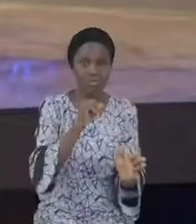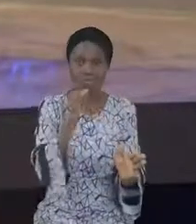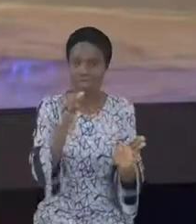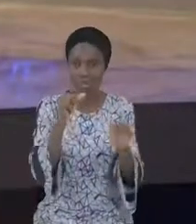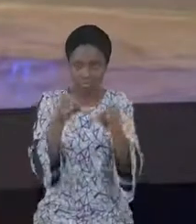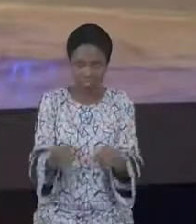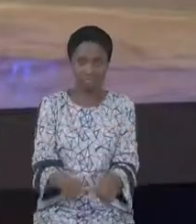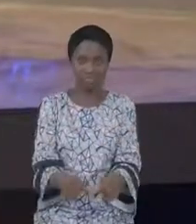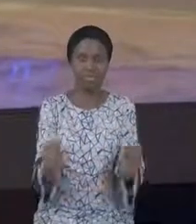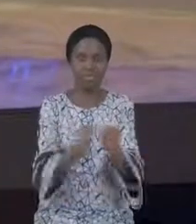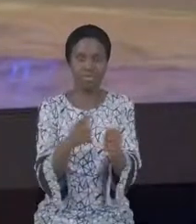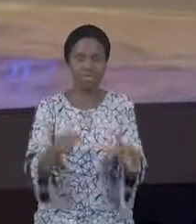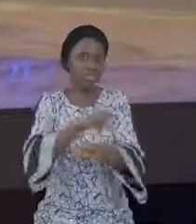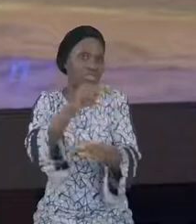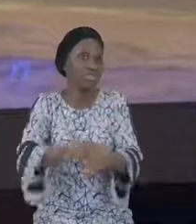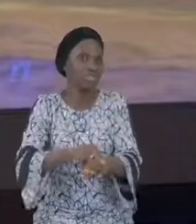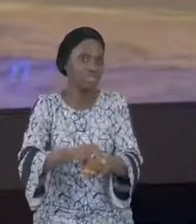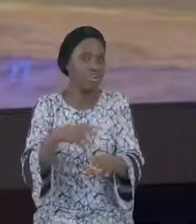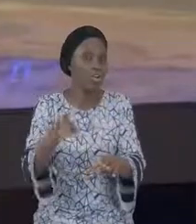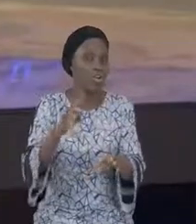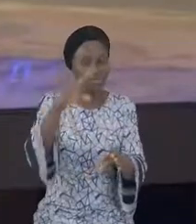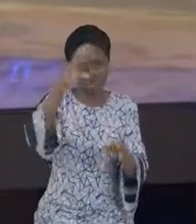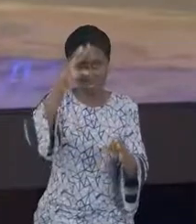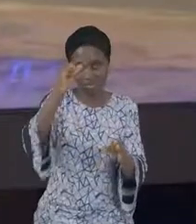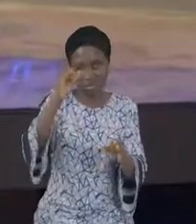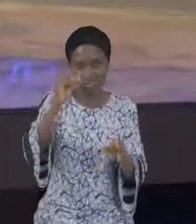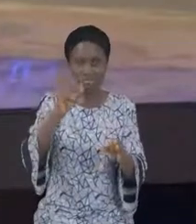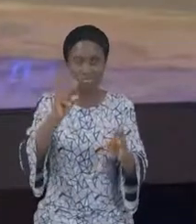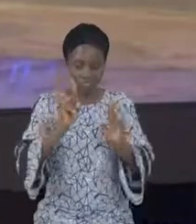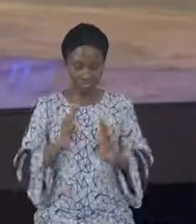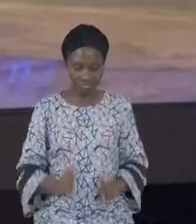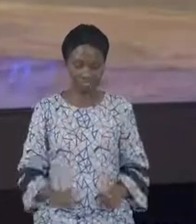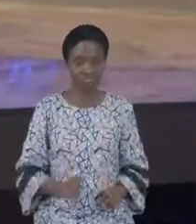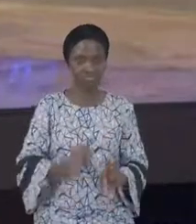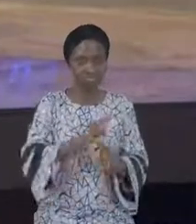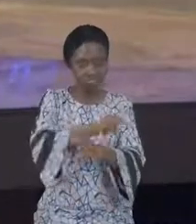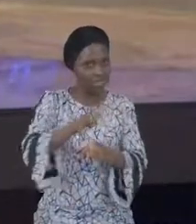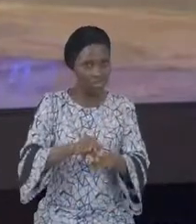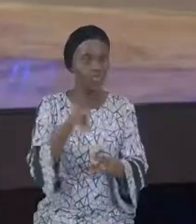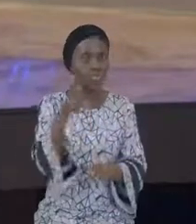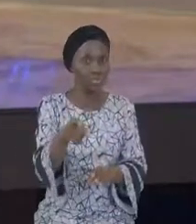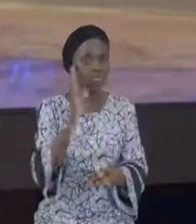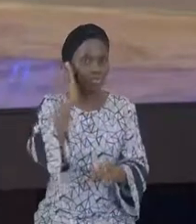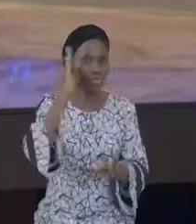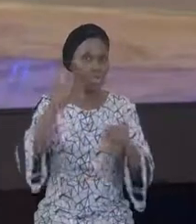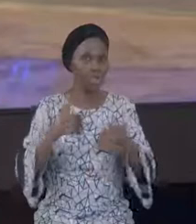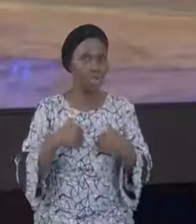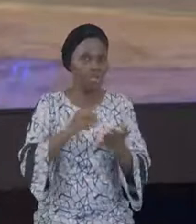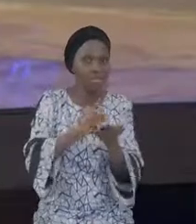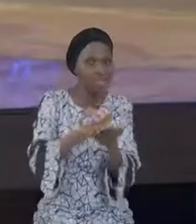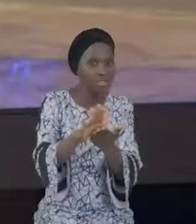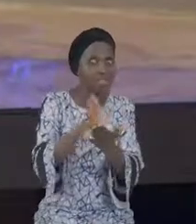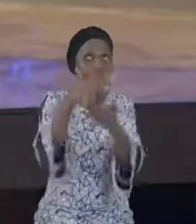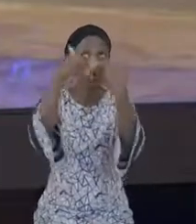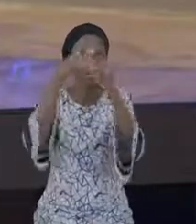with demeurer the nature of avec man, la nature human humaine, nature. Mais vous aurez the divine la nature divine